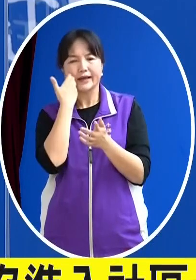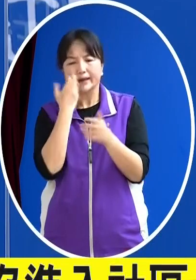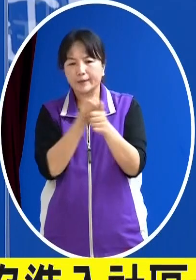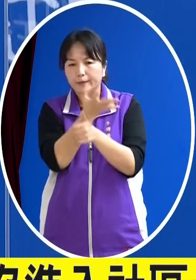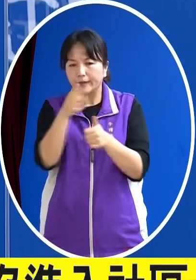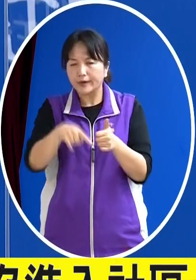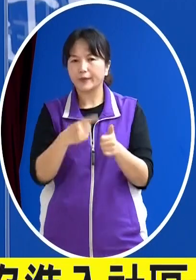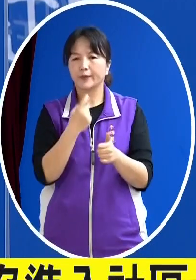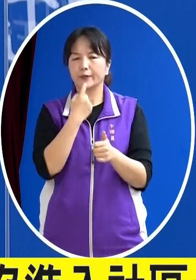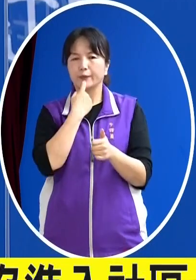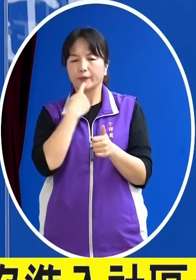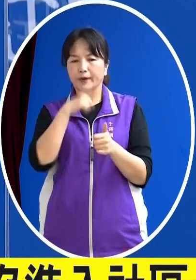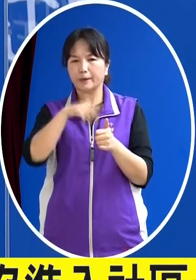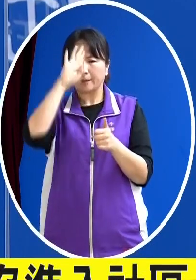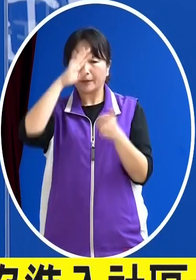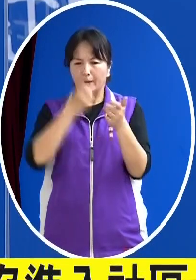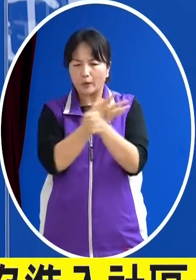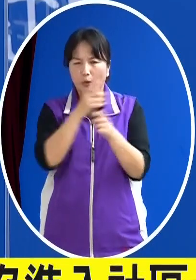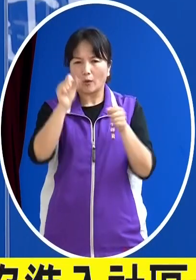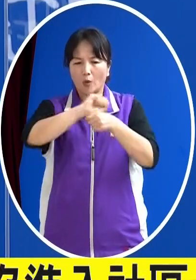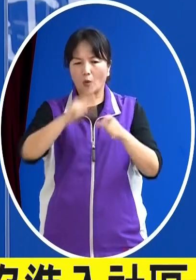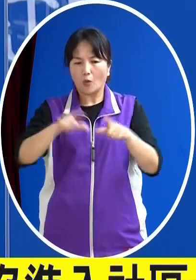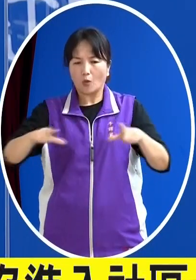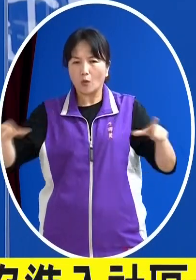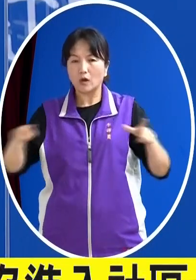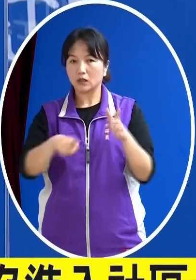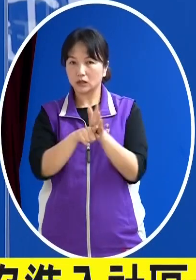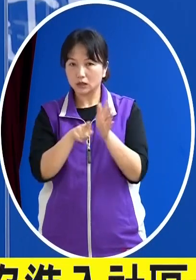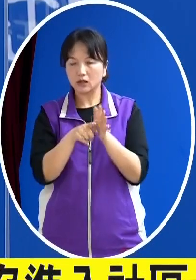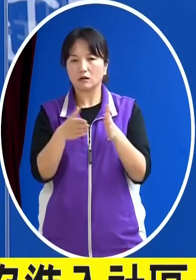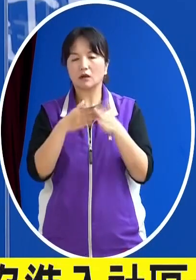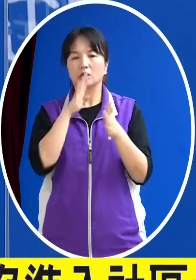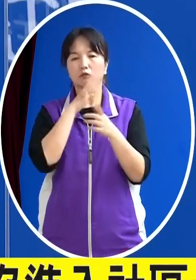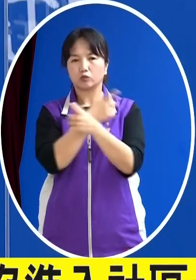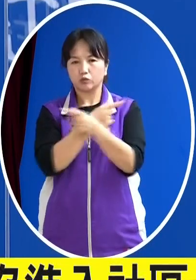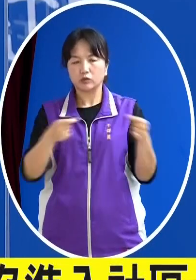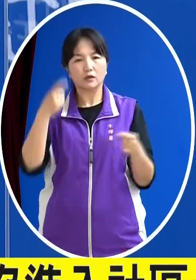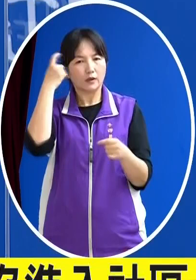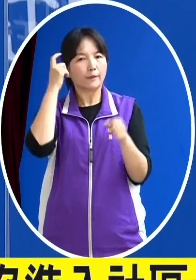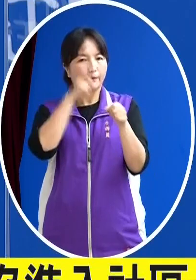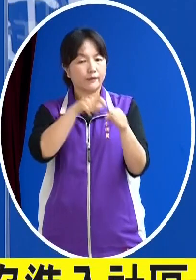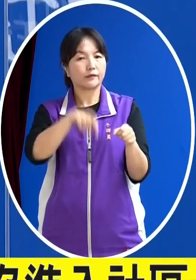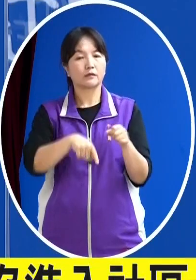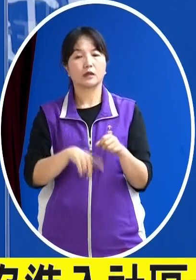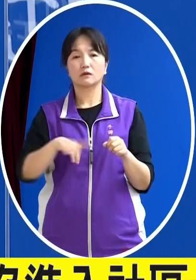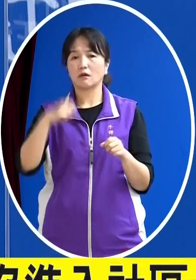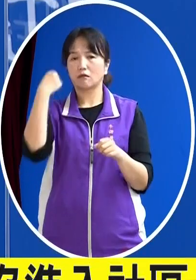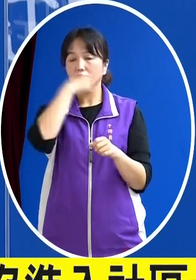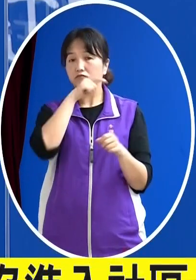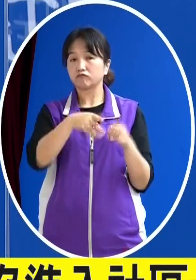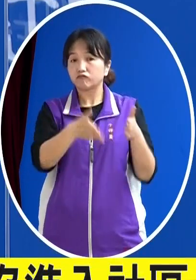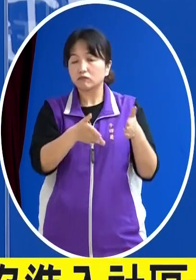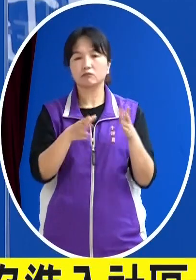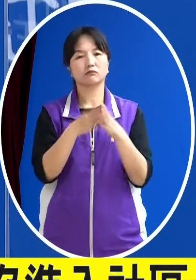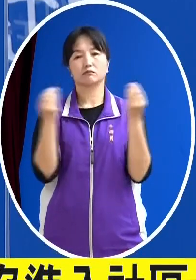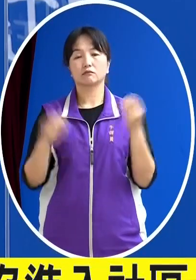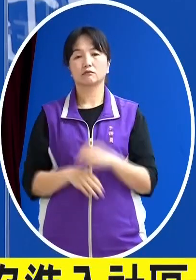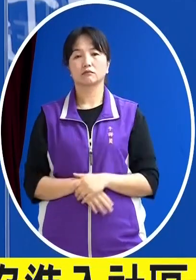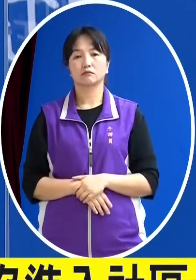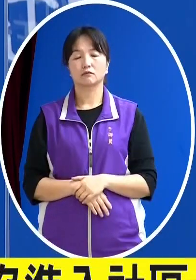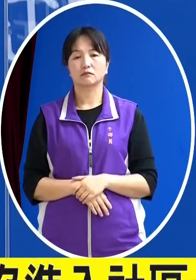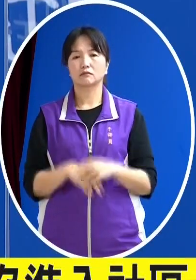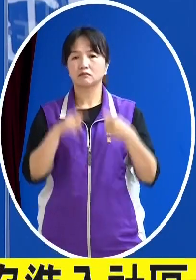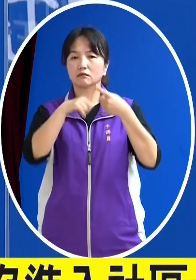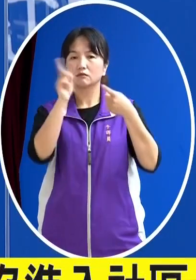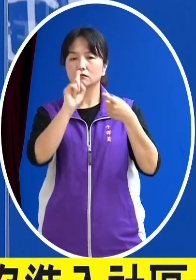者，以免这个病毒再扩散出去。啊，这个是一般普筛的用意，但是台湾根本不需要啊。第一个就是